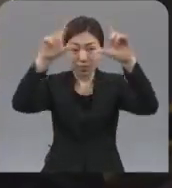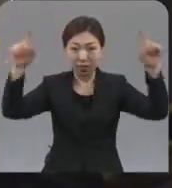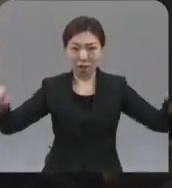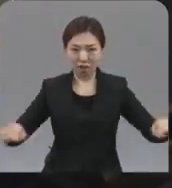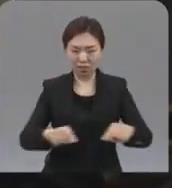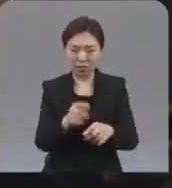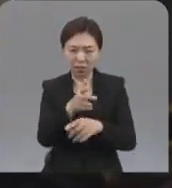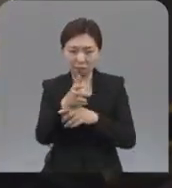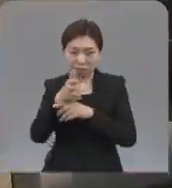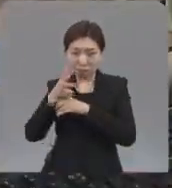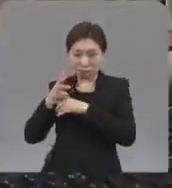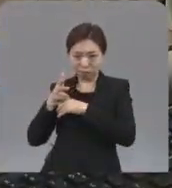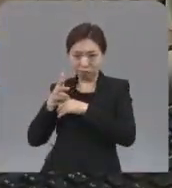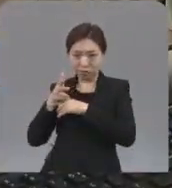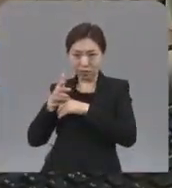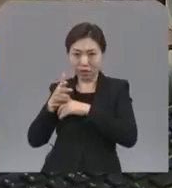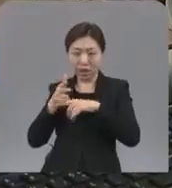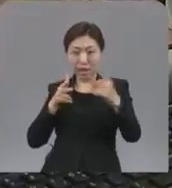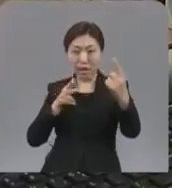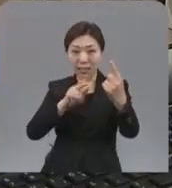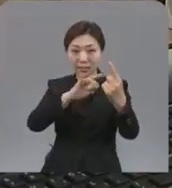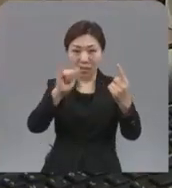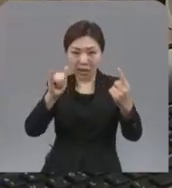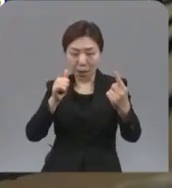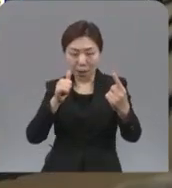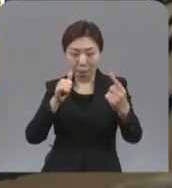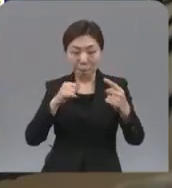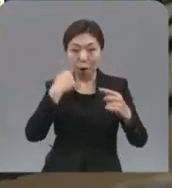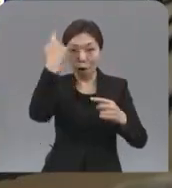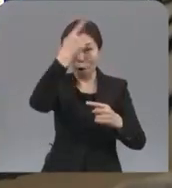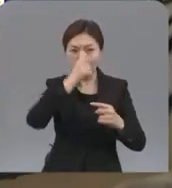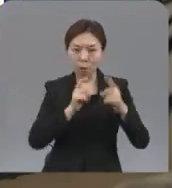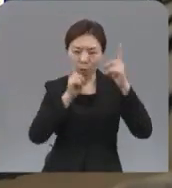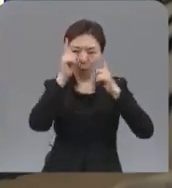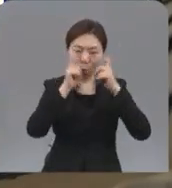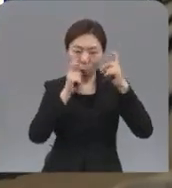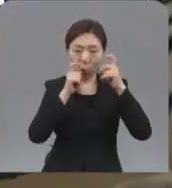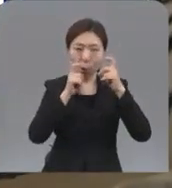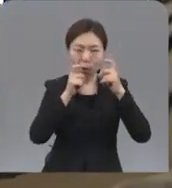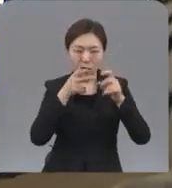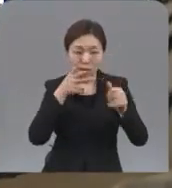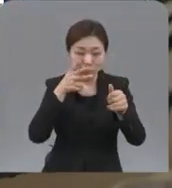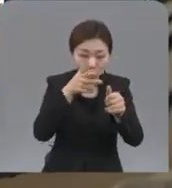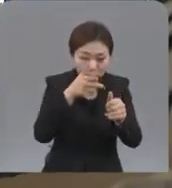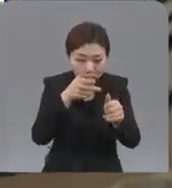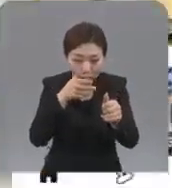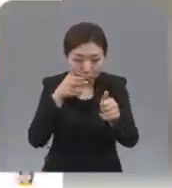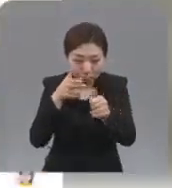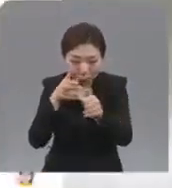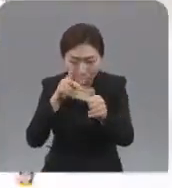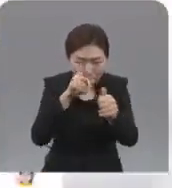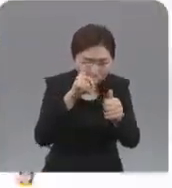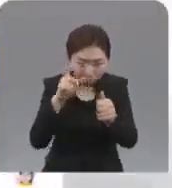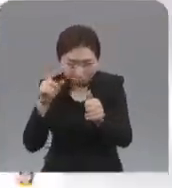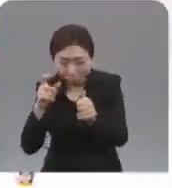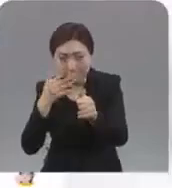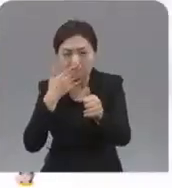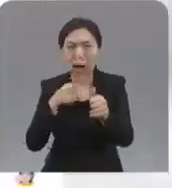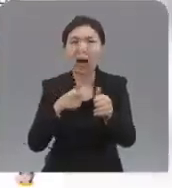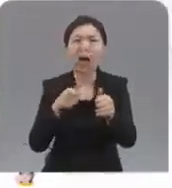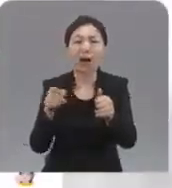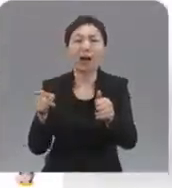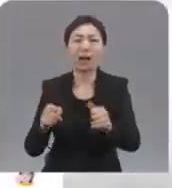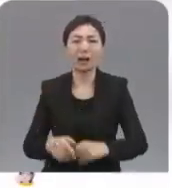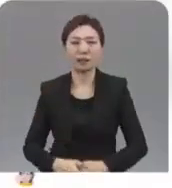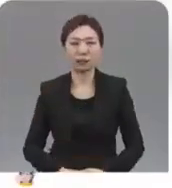kehidupan pada saat ini Ai dengan cepat masuk ke dalam aspek kehidupan manusia sehari-hari dan sektor industri pun turut mengalami penyesuaian akan